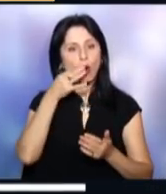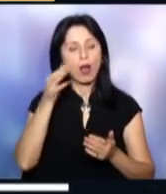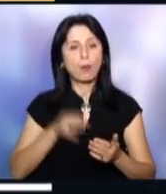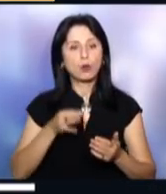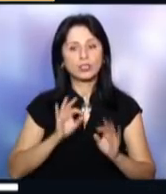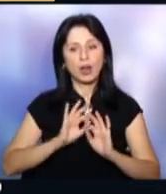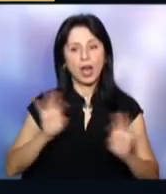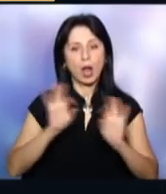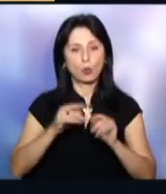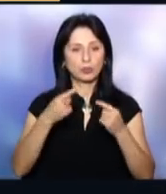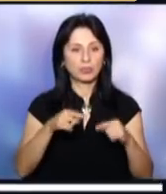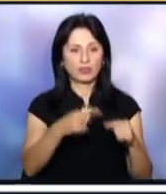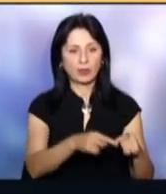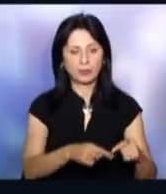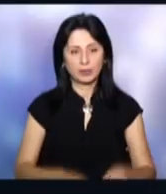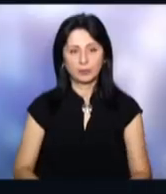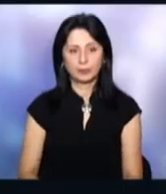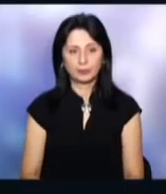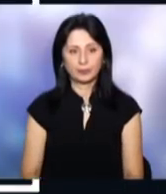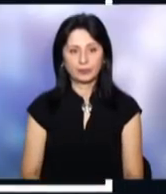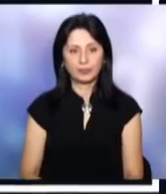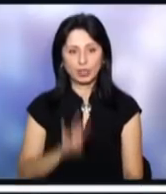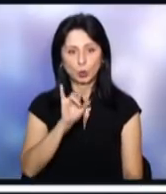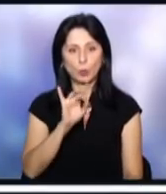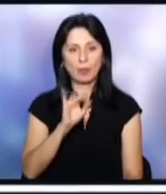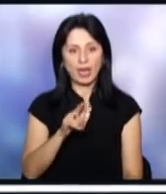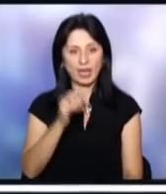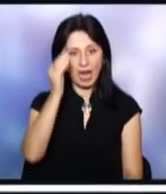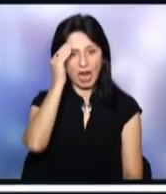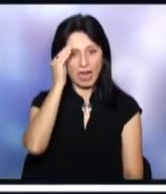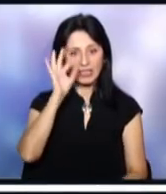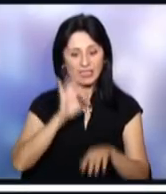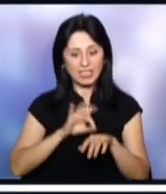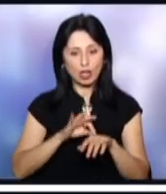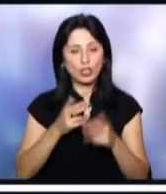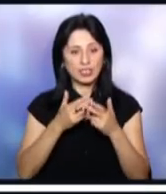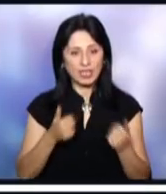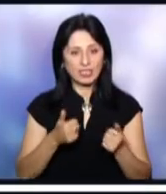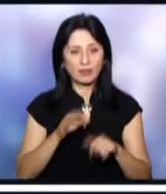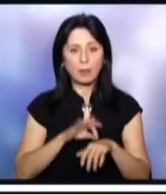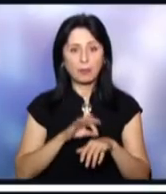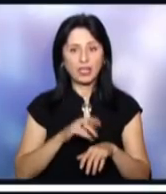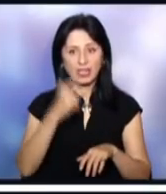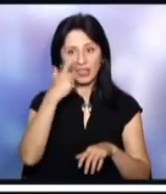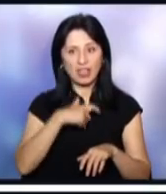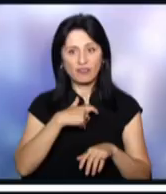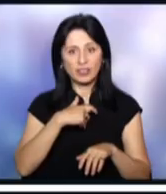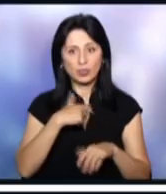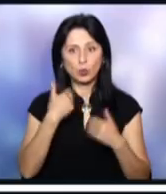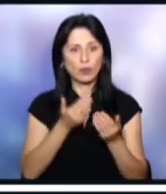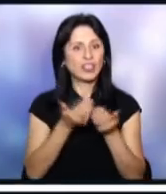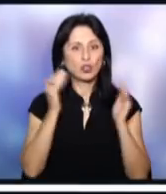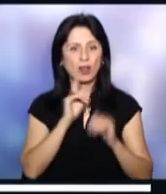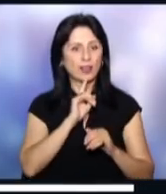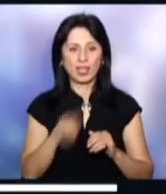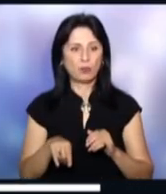გამოცდილებას გაუზიარებენ სხვებს. ნიუმბერგის აზრით, დიაგნოზის გაზიარებით პაციენტები თავს ნაკლებად